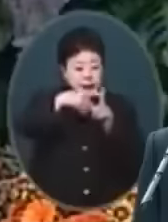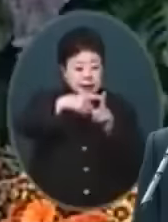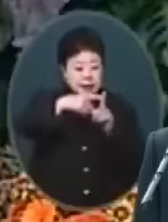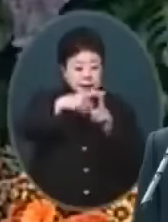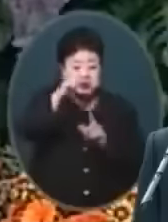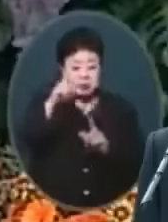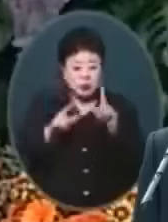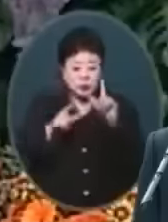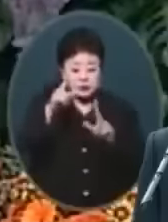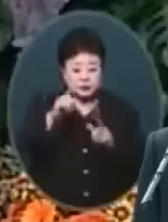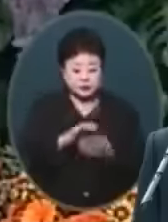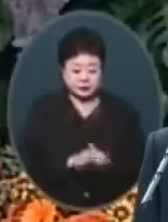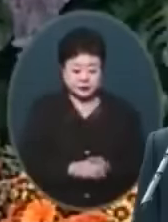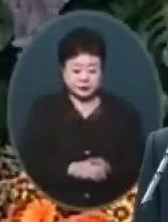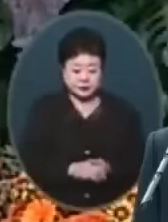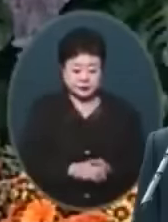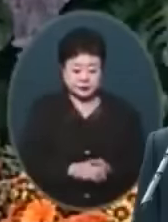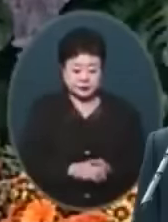자화상이